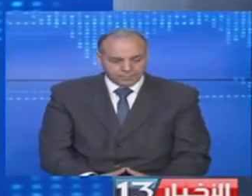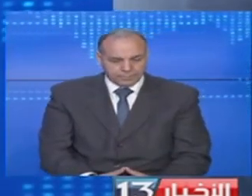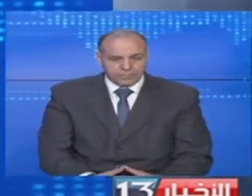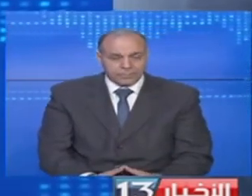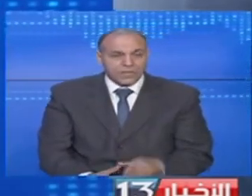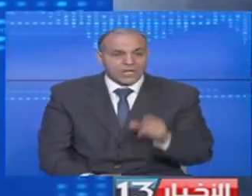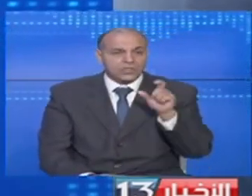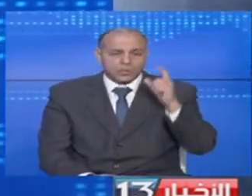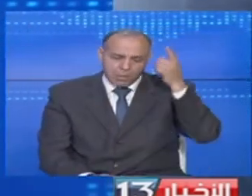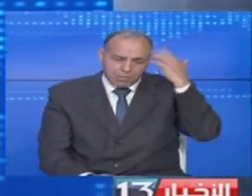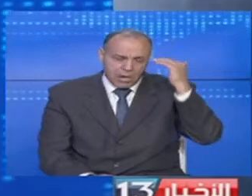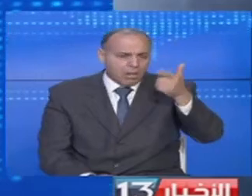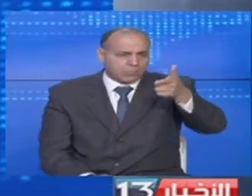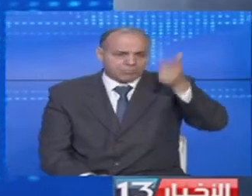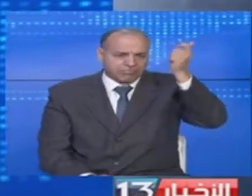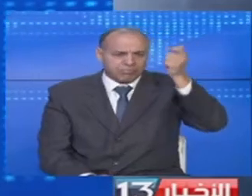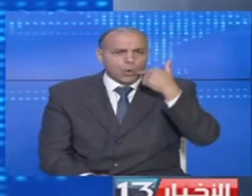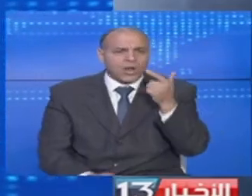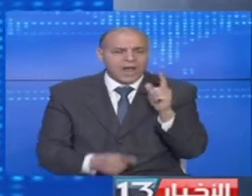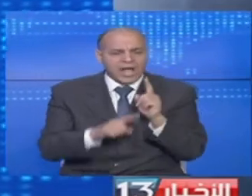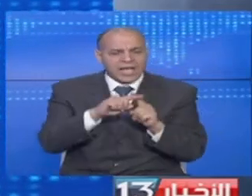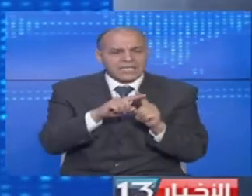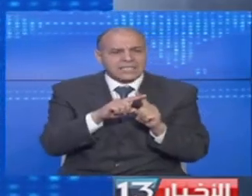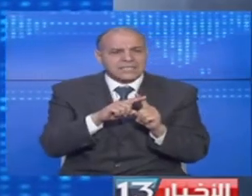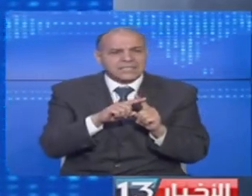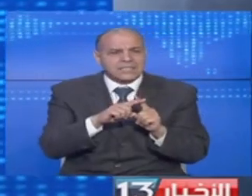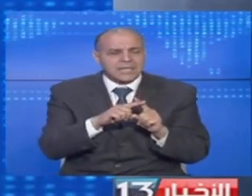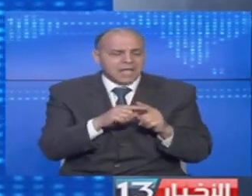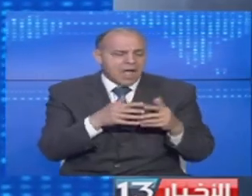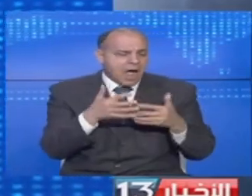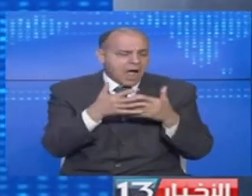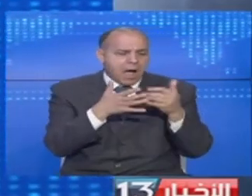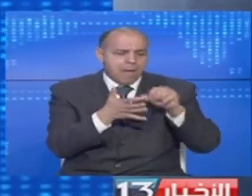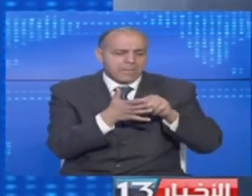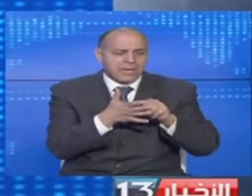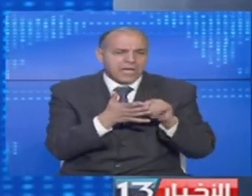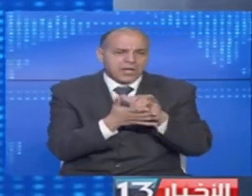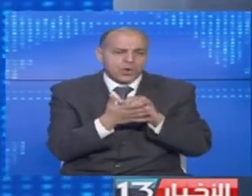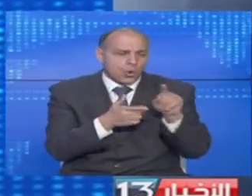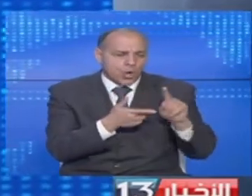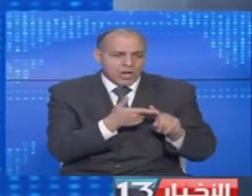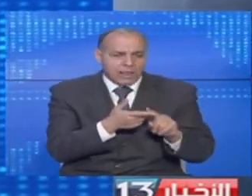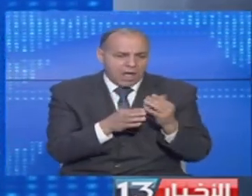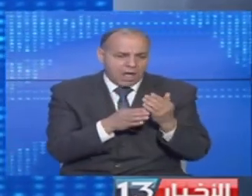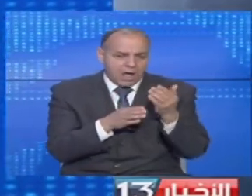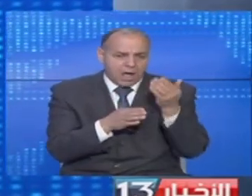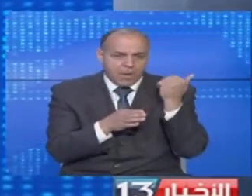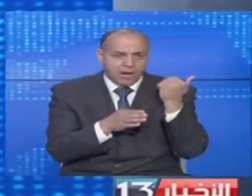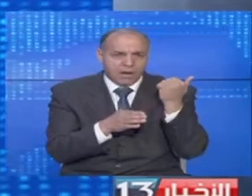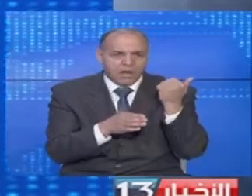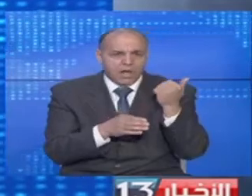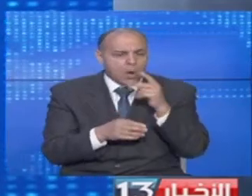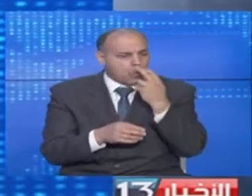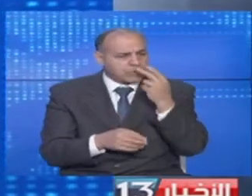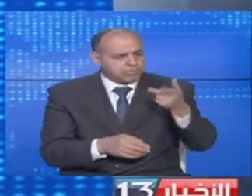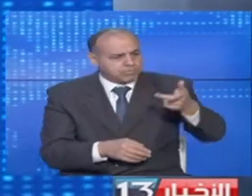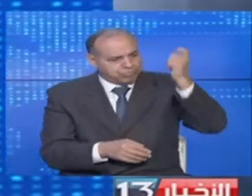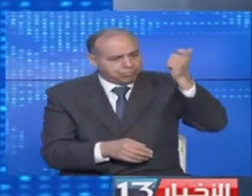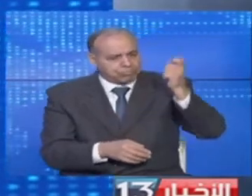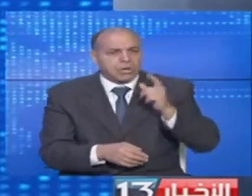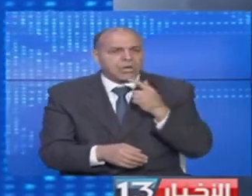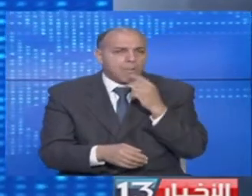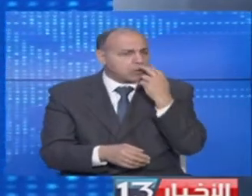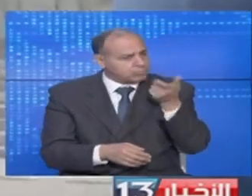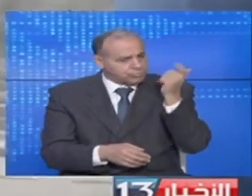أطلق شخص النار أمس في محيط كنيسة في مانهاتن بمدينة نيويورك الأمريكية قبل أن تقتله الشرطة